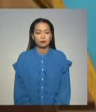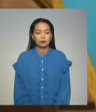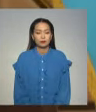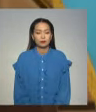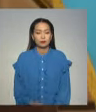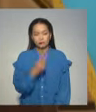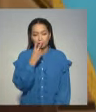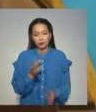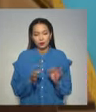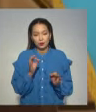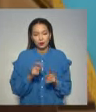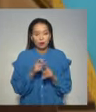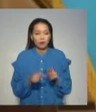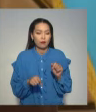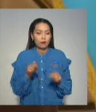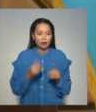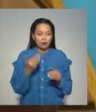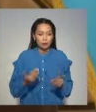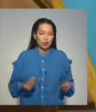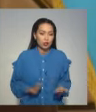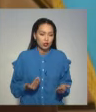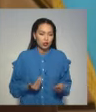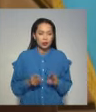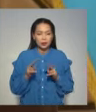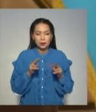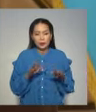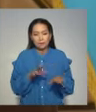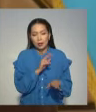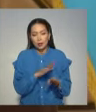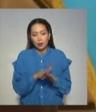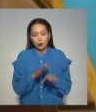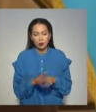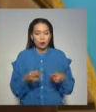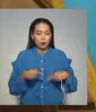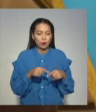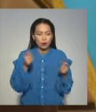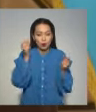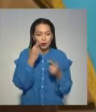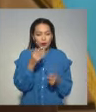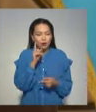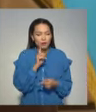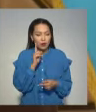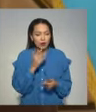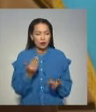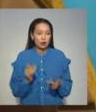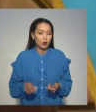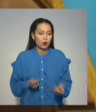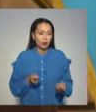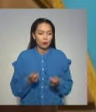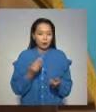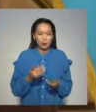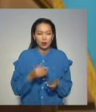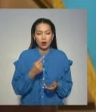Вводится норма о предоставлении возможности жилищной инспекции местных исполнительных органов определять временную управляющую компанию сроком